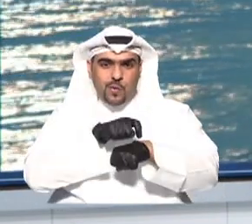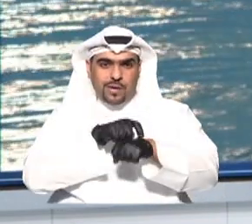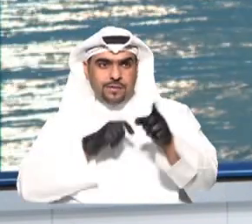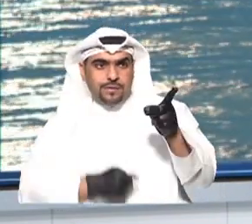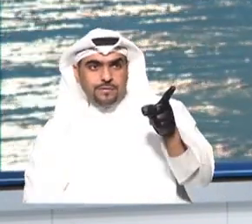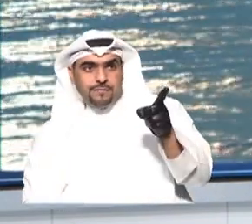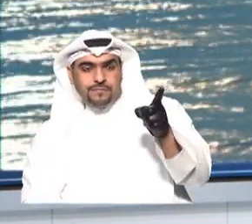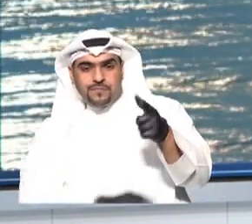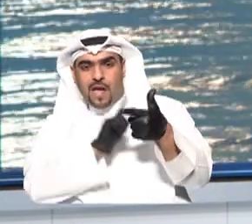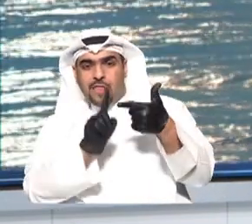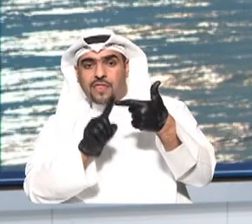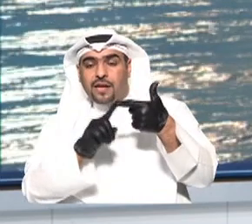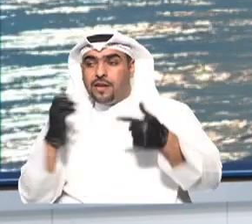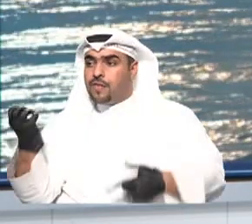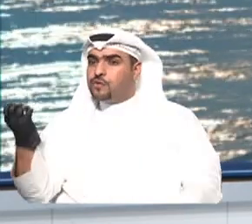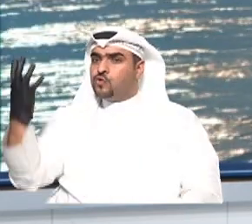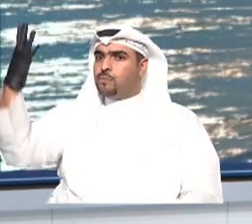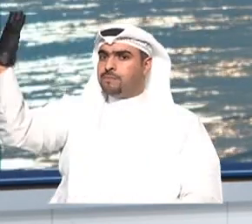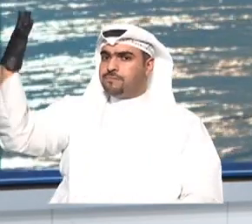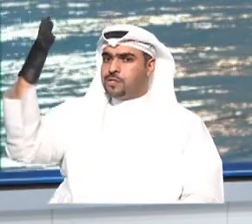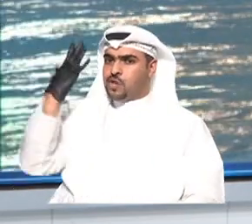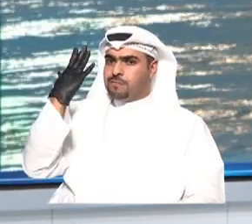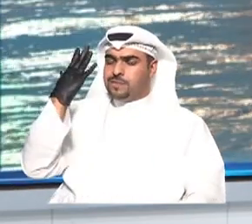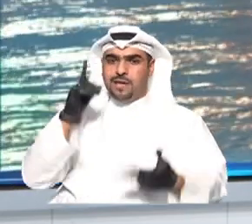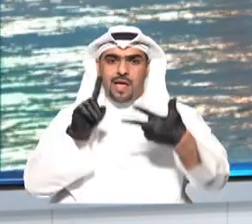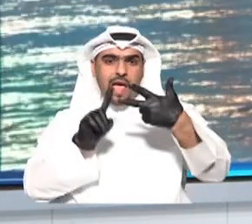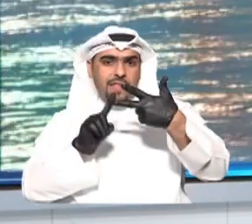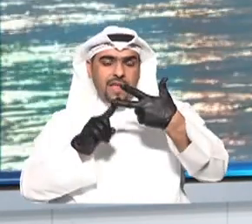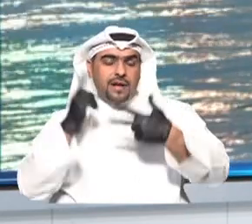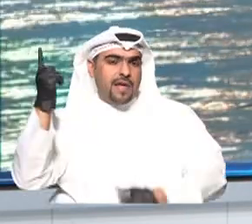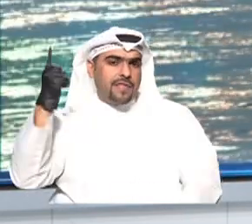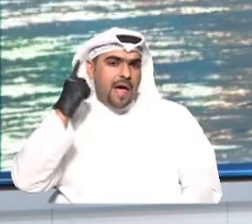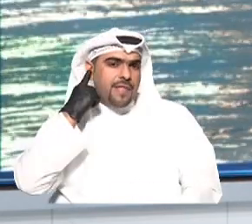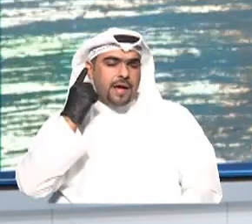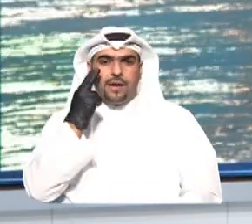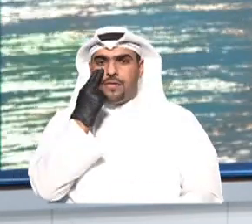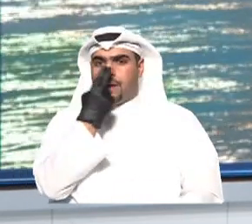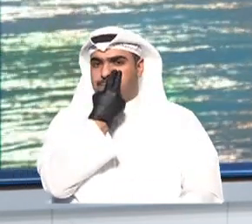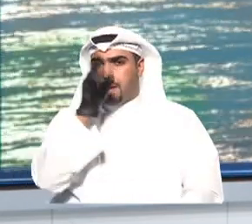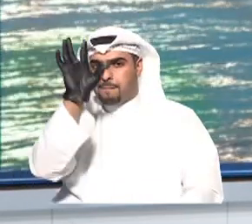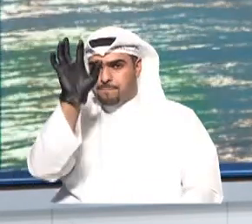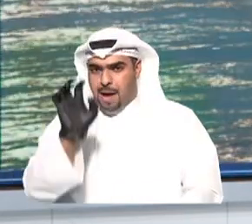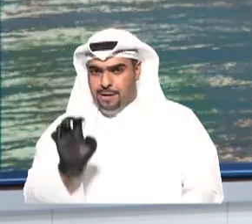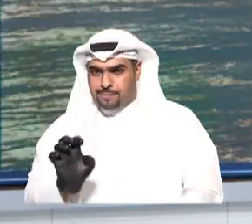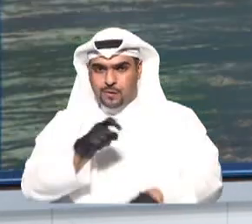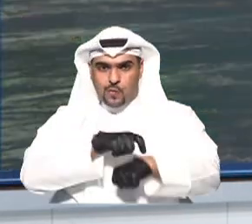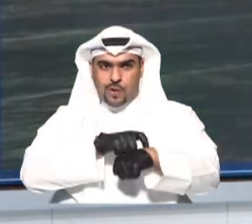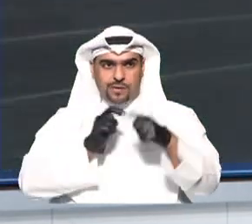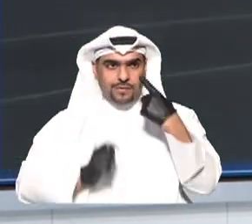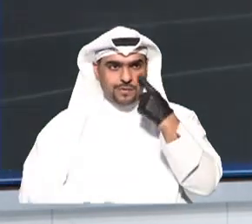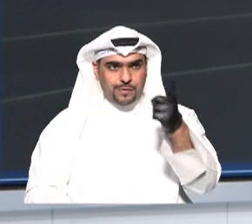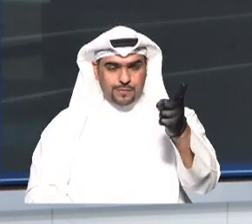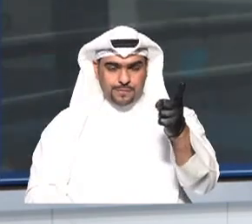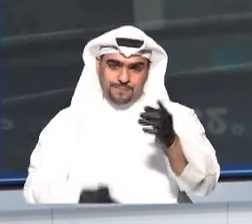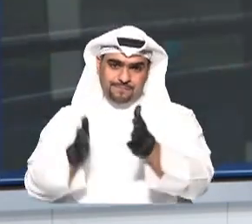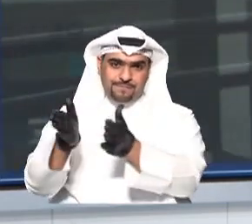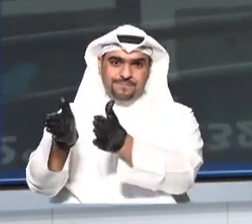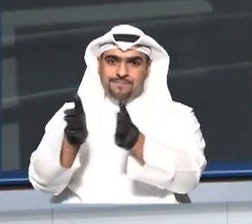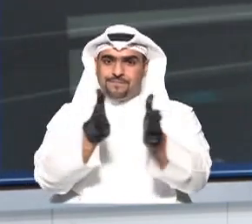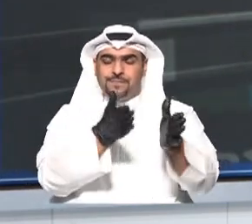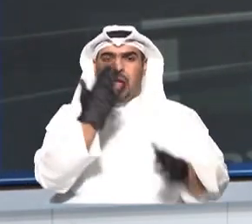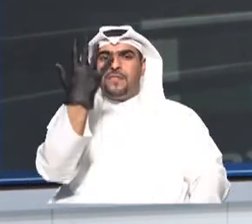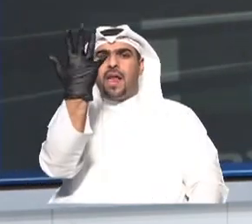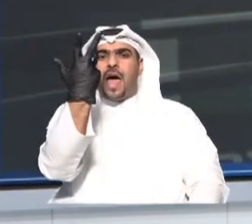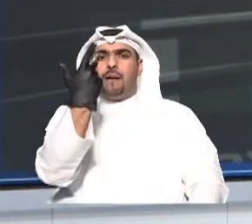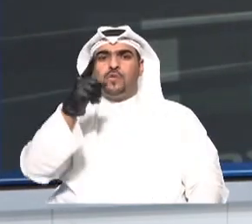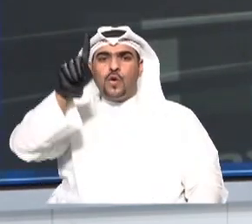في الساعة 4، بالنسبة لشروق الشمس في الساعة 5:22، أما غروب الشمس في الساعة 6:14. الطقس المتوقع في